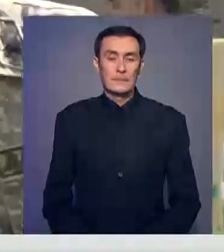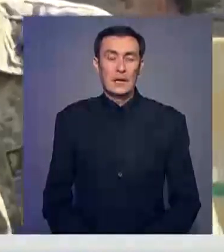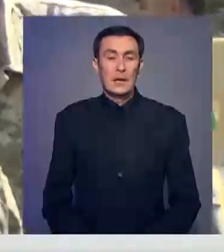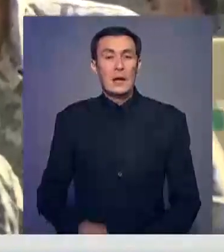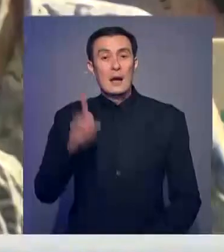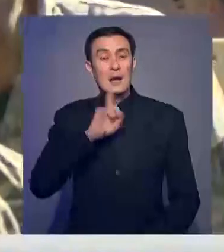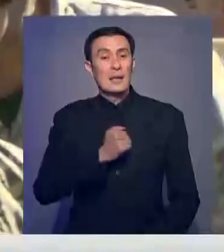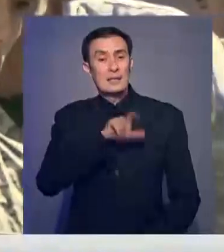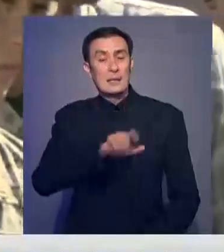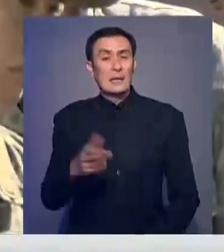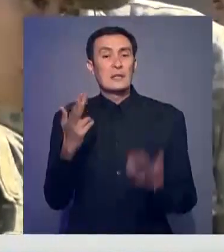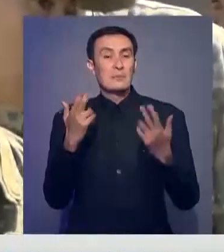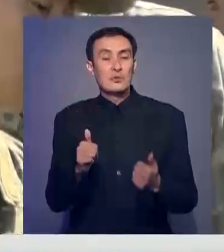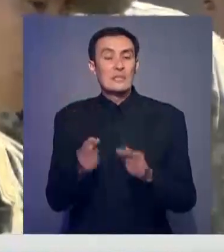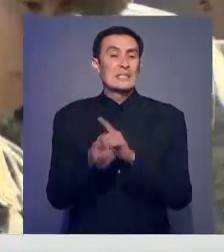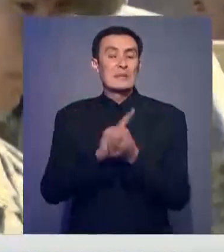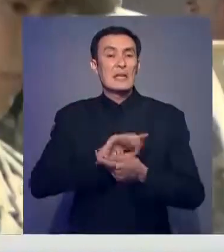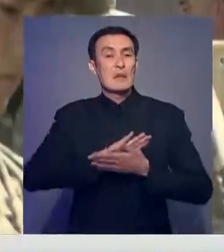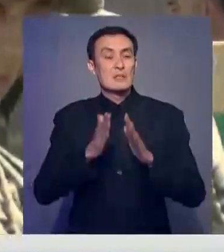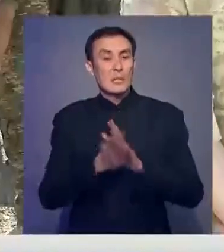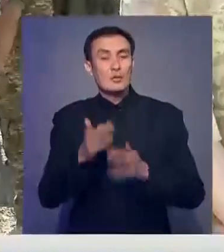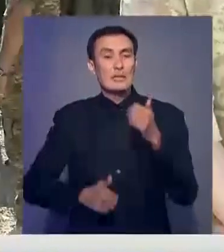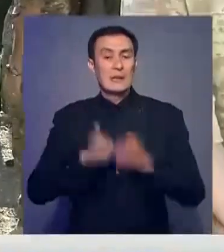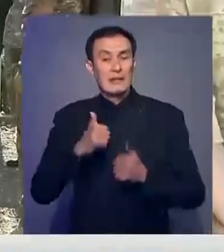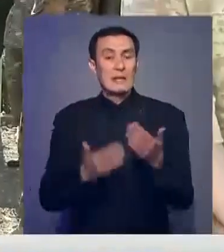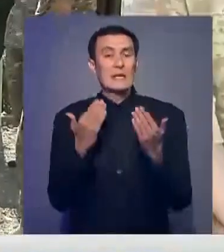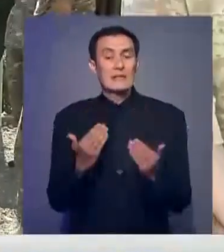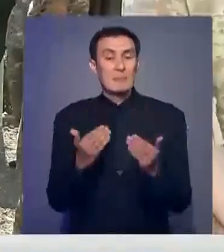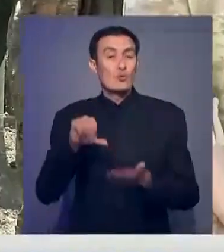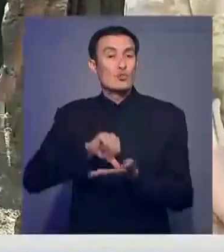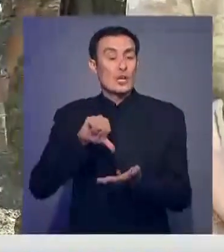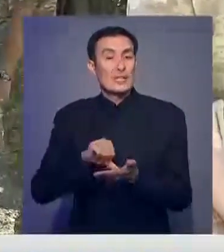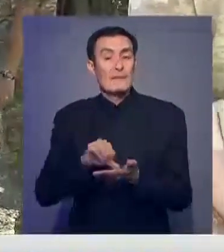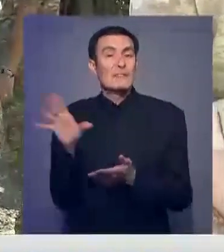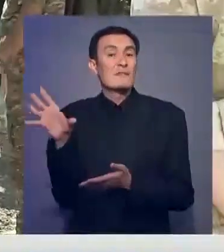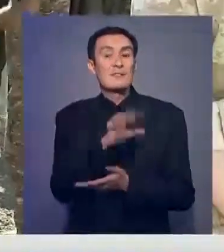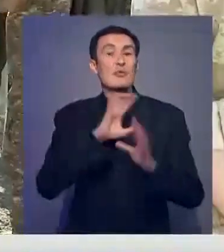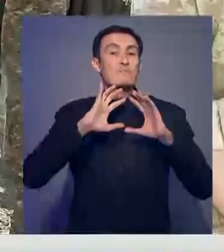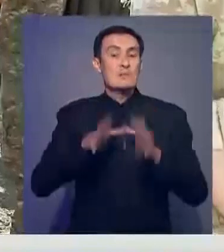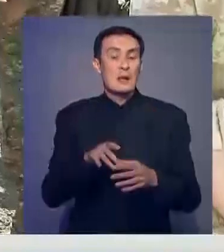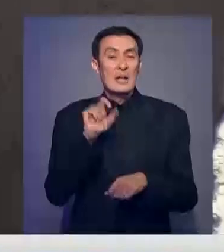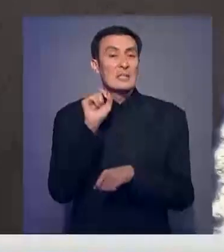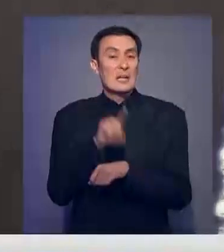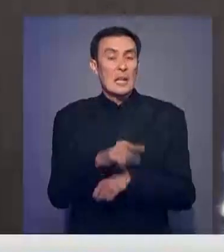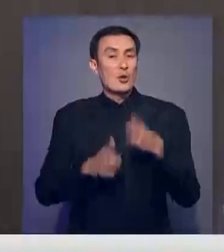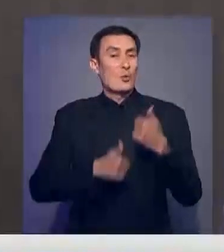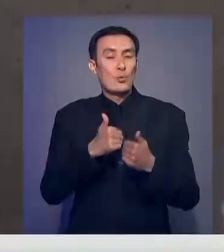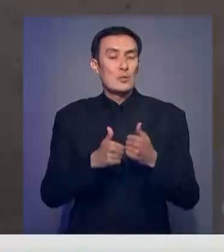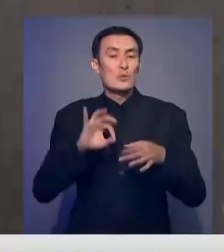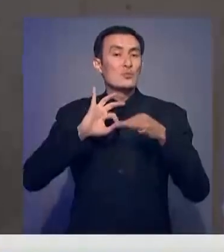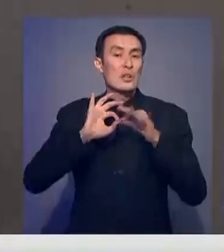Хотя солдаты признают, что с изменением статуса соревнований теперь здесь участники со всего мира, задания конкурса